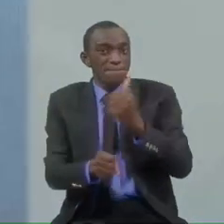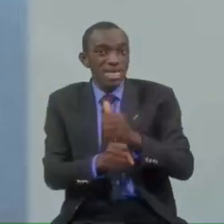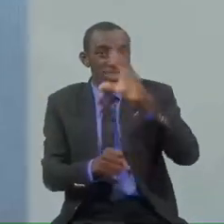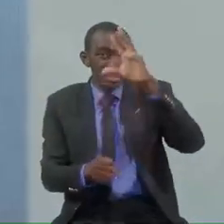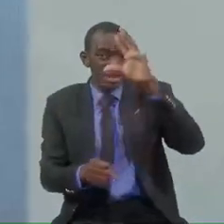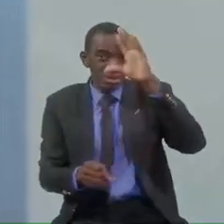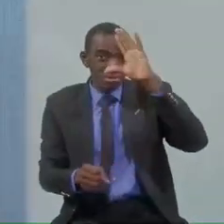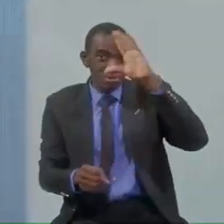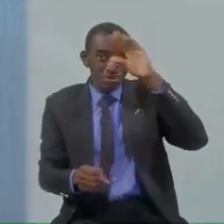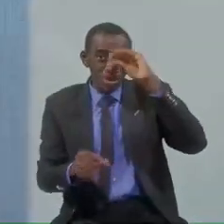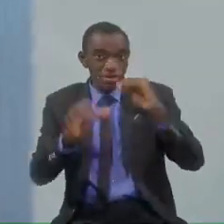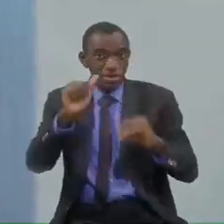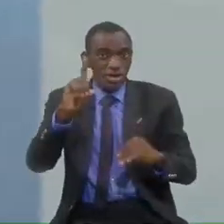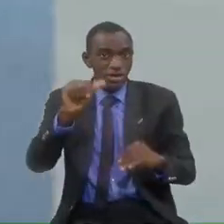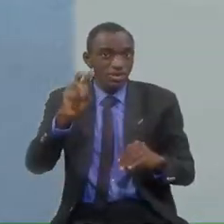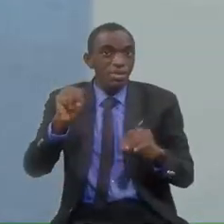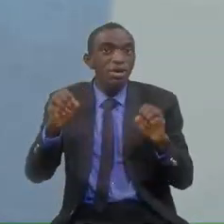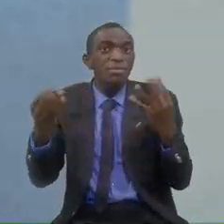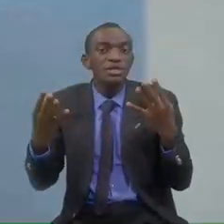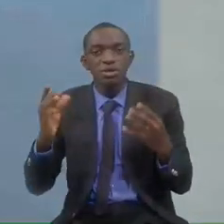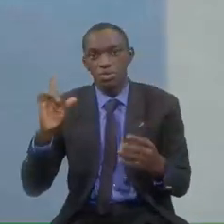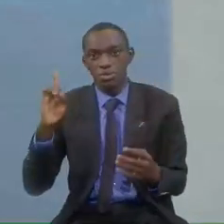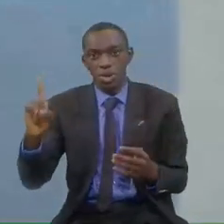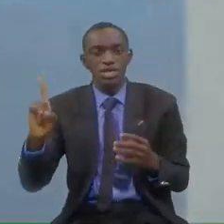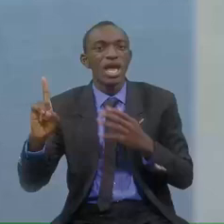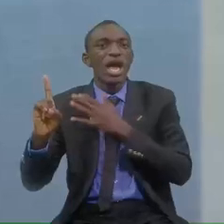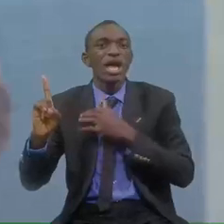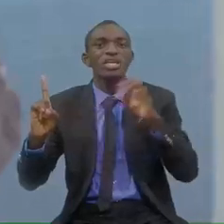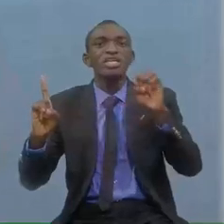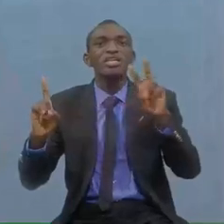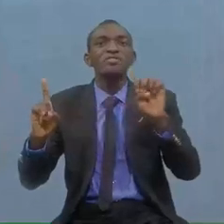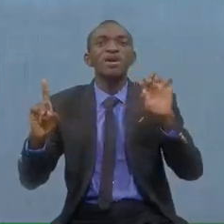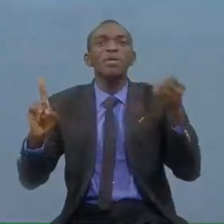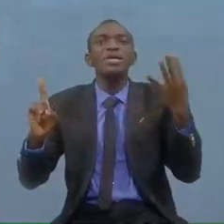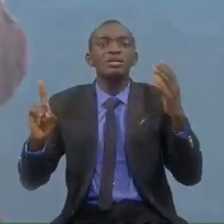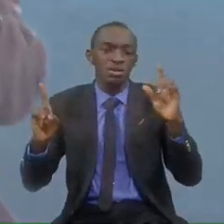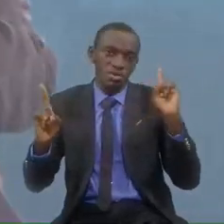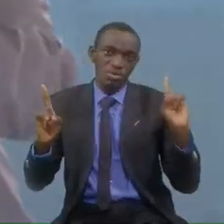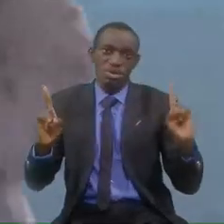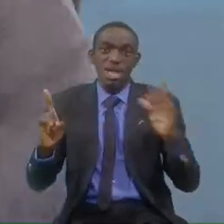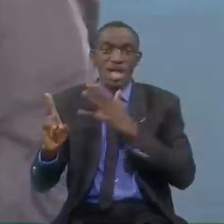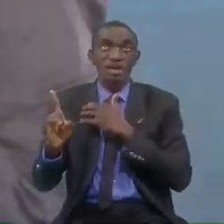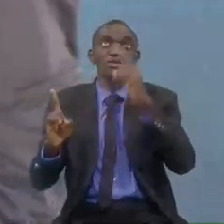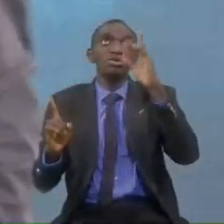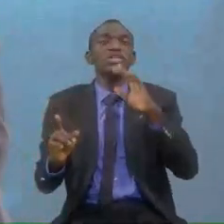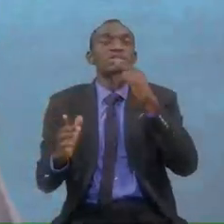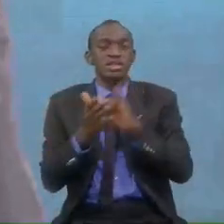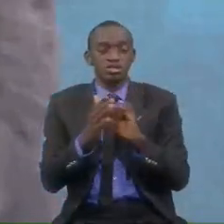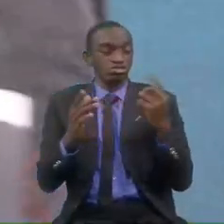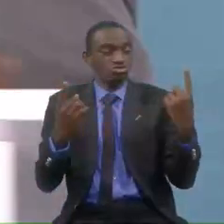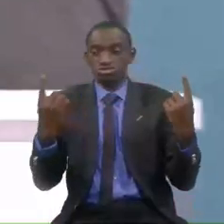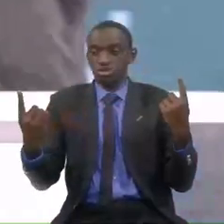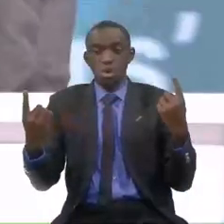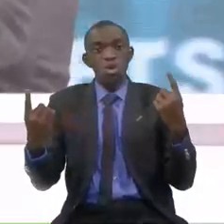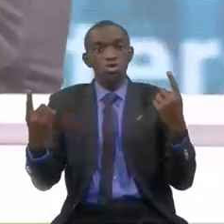une femme, et les deux, et non les trois, et les deux seront joints ensemble, comme un.